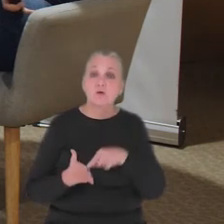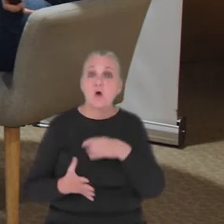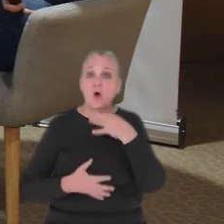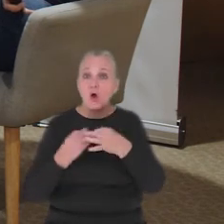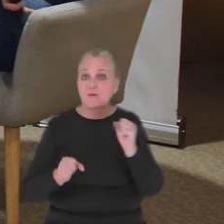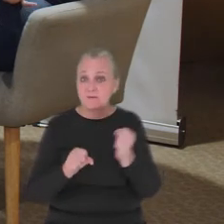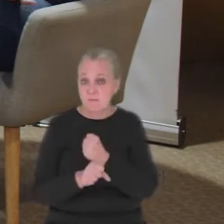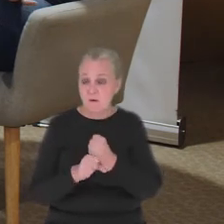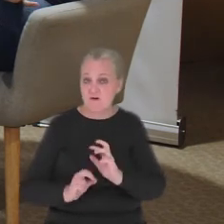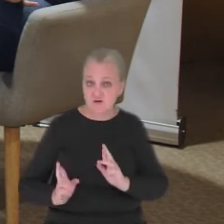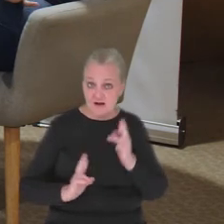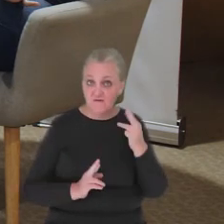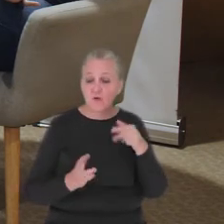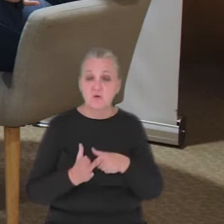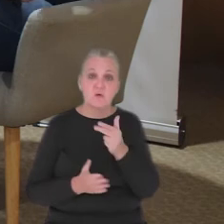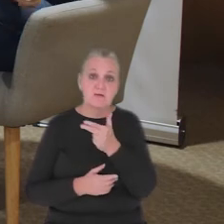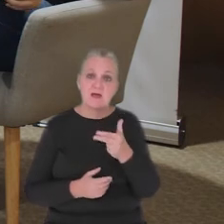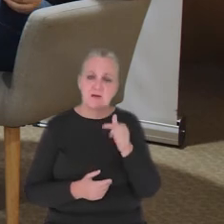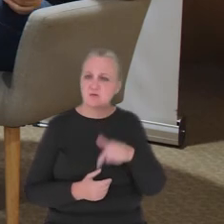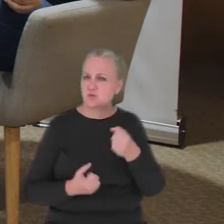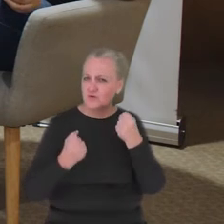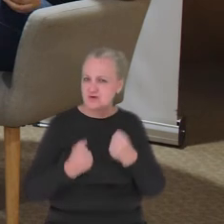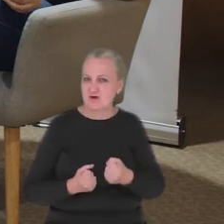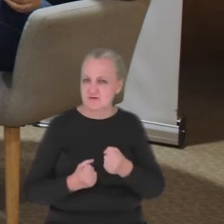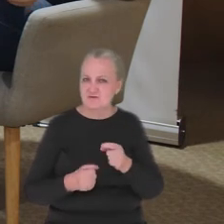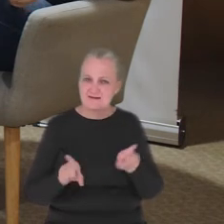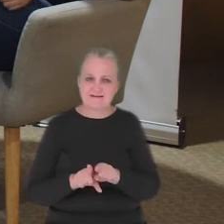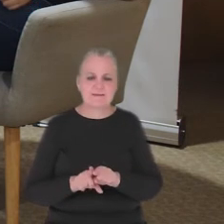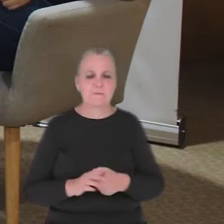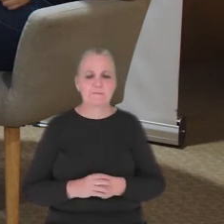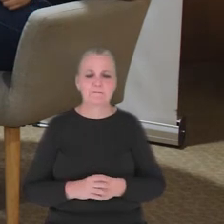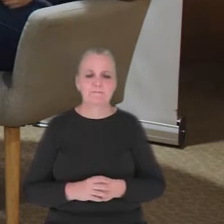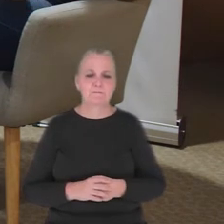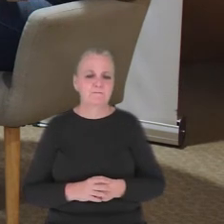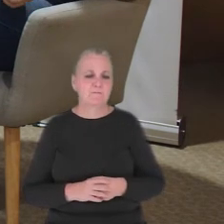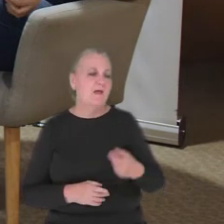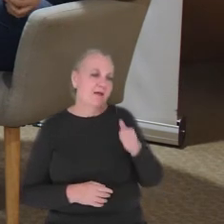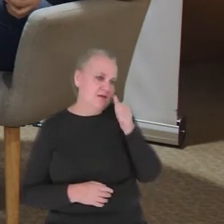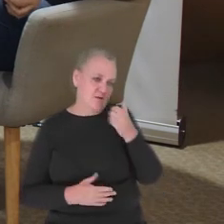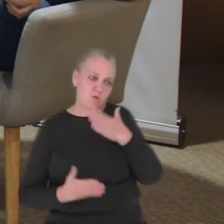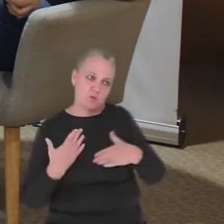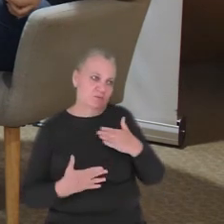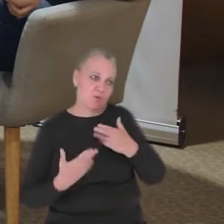o poważnej rewolucji, to już temat musi być ciężki też. Nie może być miło.